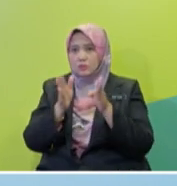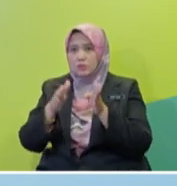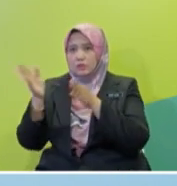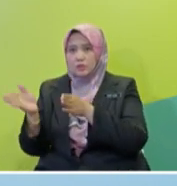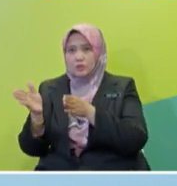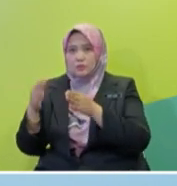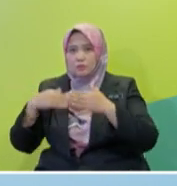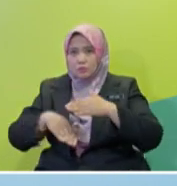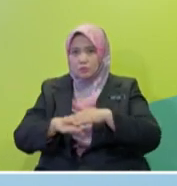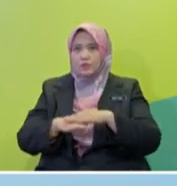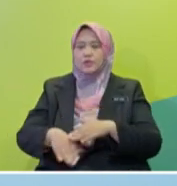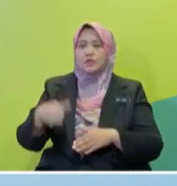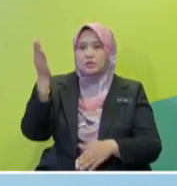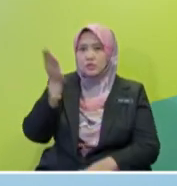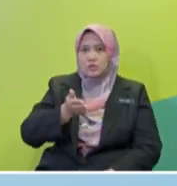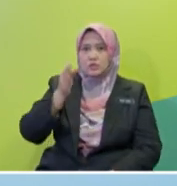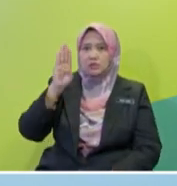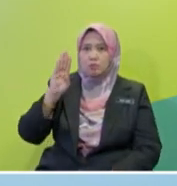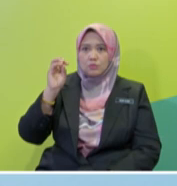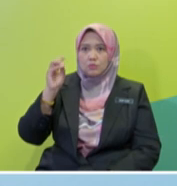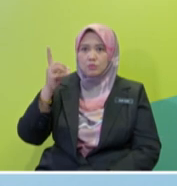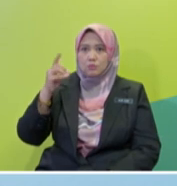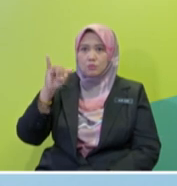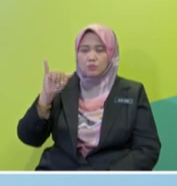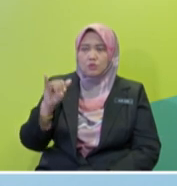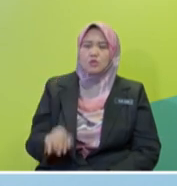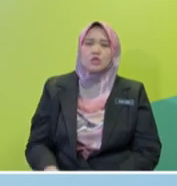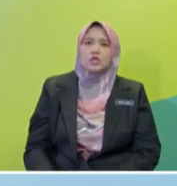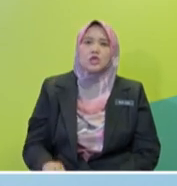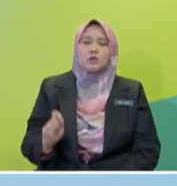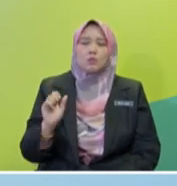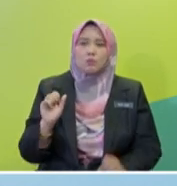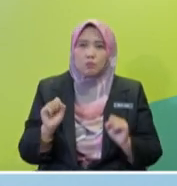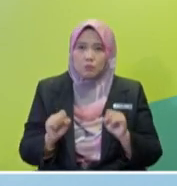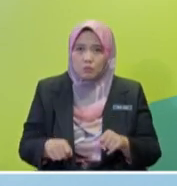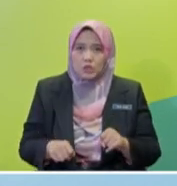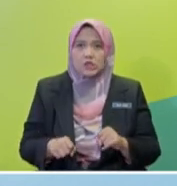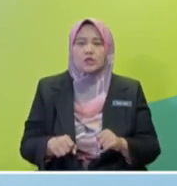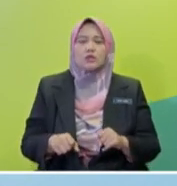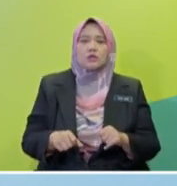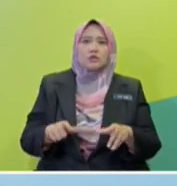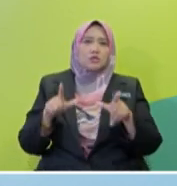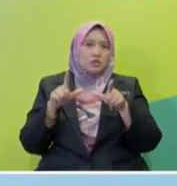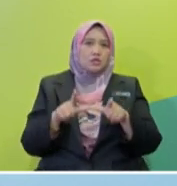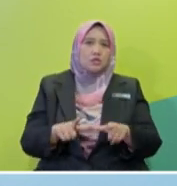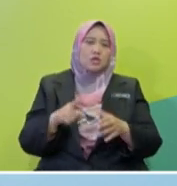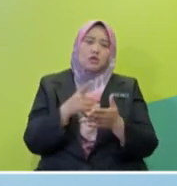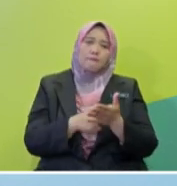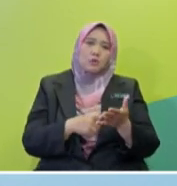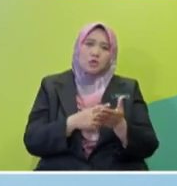lah Masyaallah yang juga semua isi kandungan seperti teks image pautan